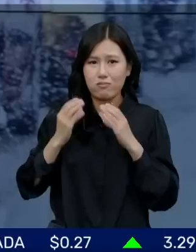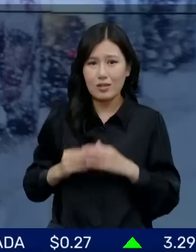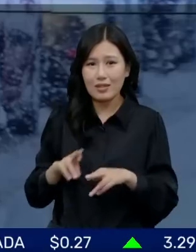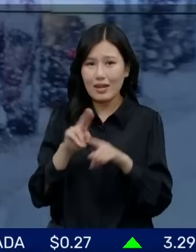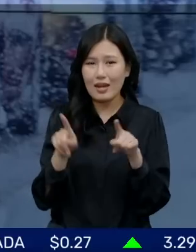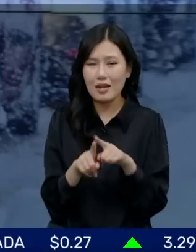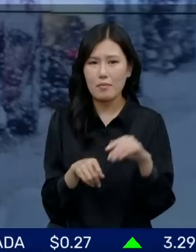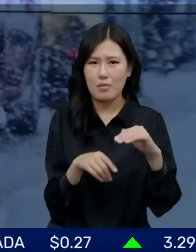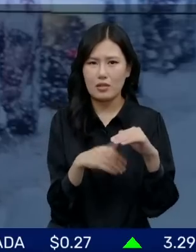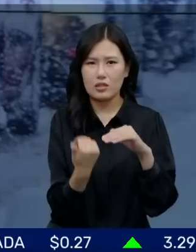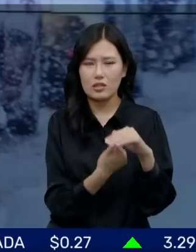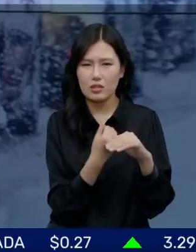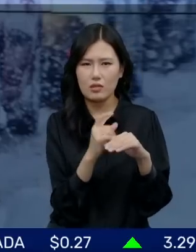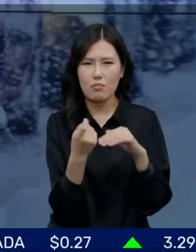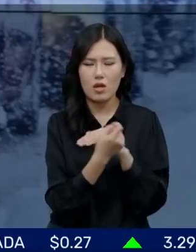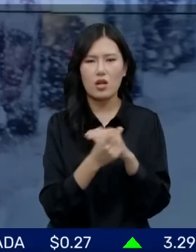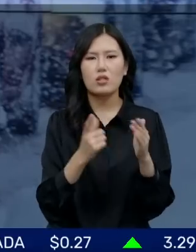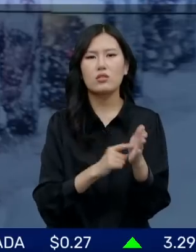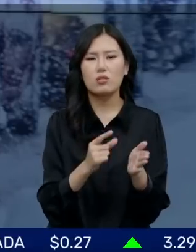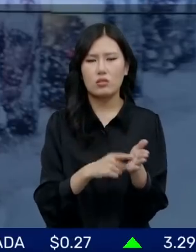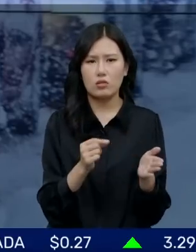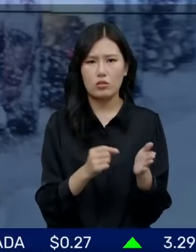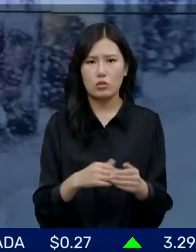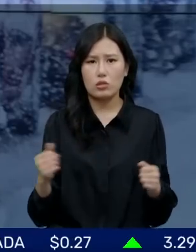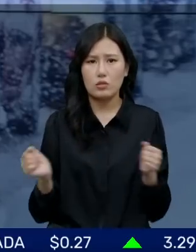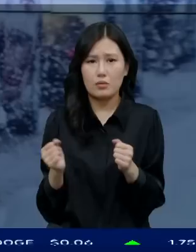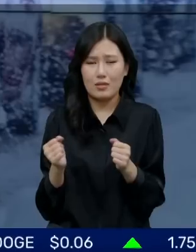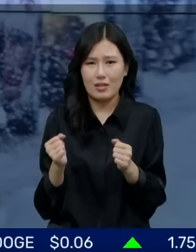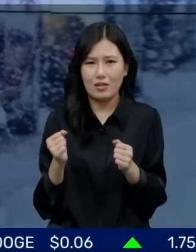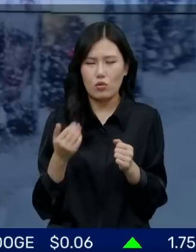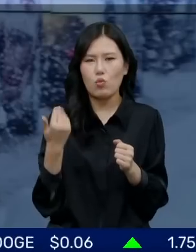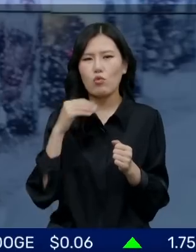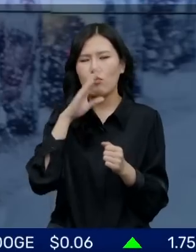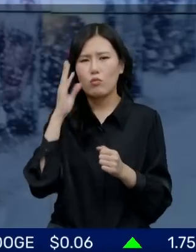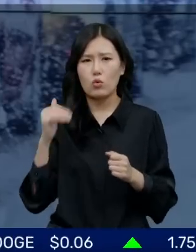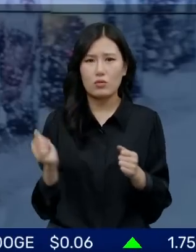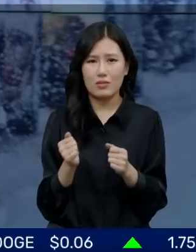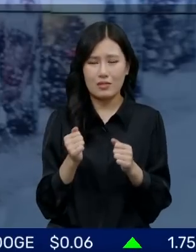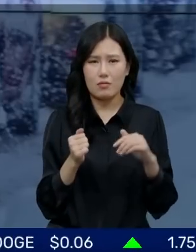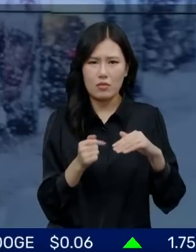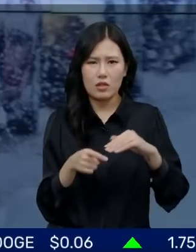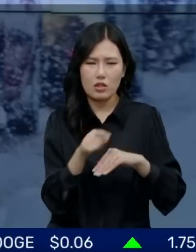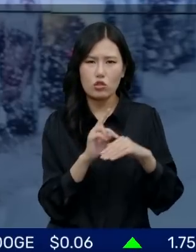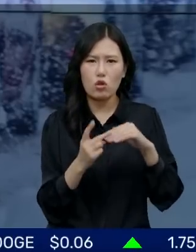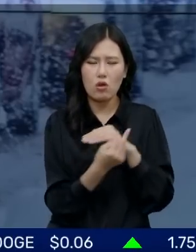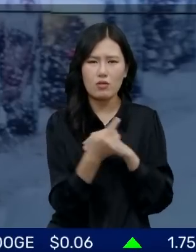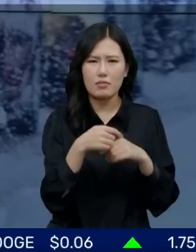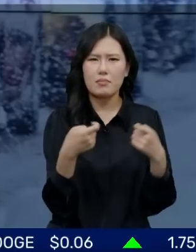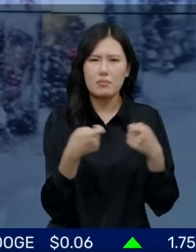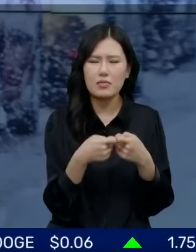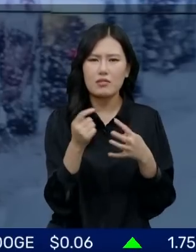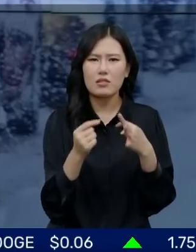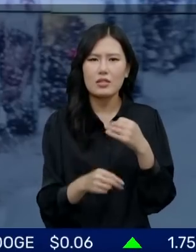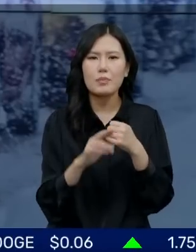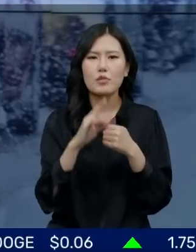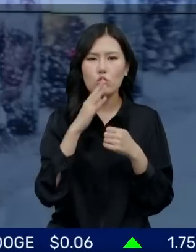байдлыг тохируулан хангах шаардлагатай. Иймд хүүтний улиралд шилжихэд автомашиныхаа юунд анхаарах хэрэгтэй талаарх зөвлөгөөг